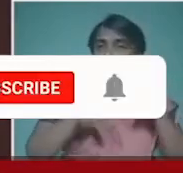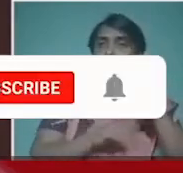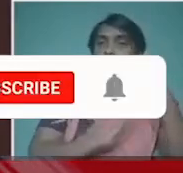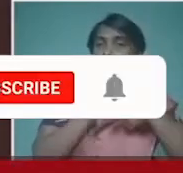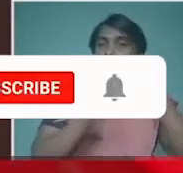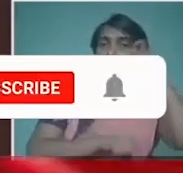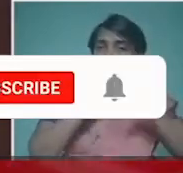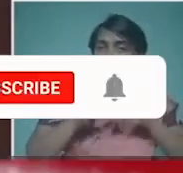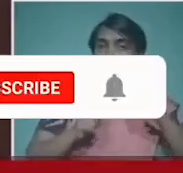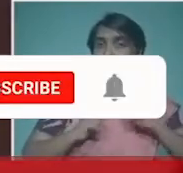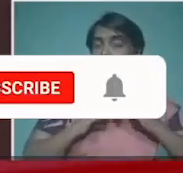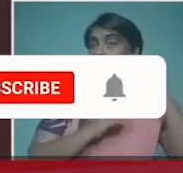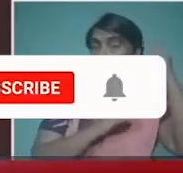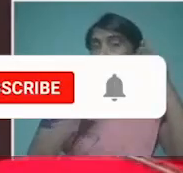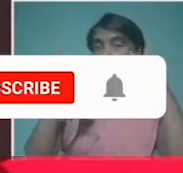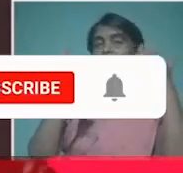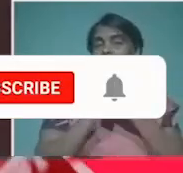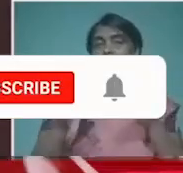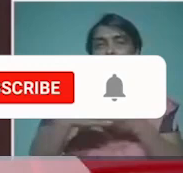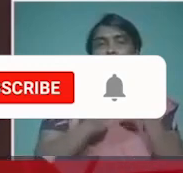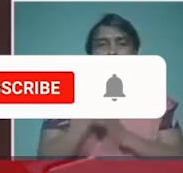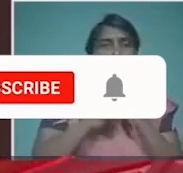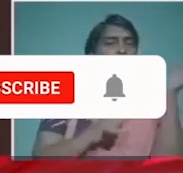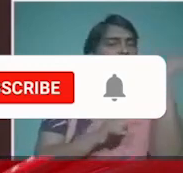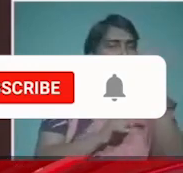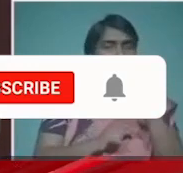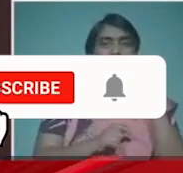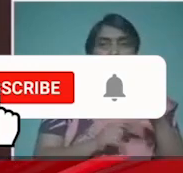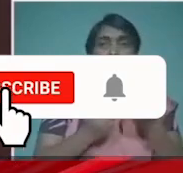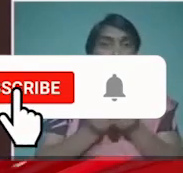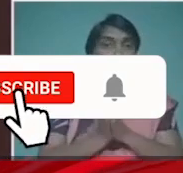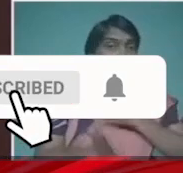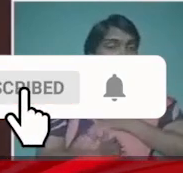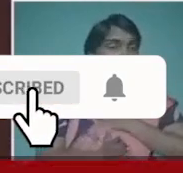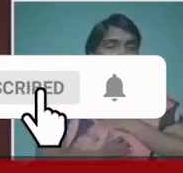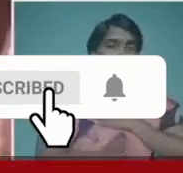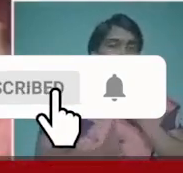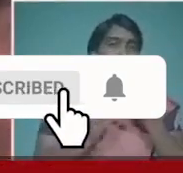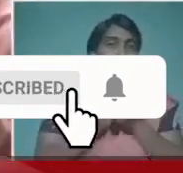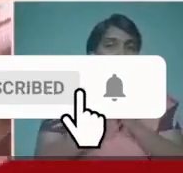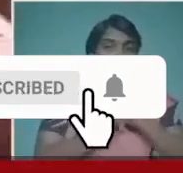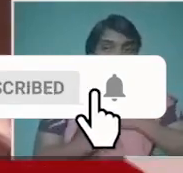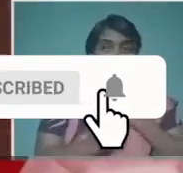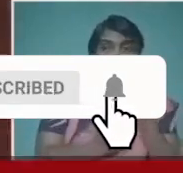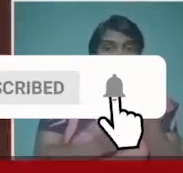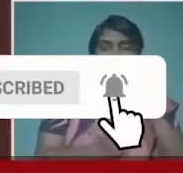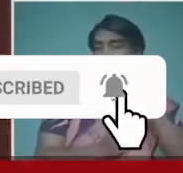රටේ ජනතාවගේ අනාගතය වෙනුවෙන් තමයි කැබිනට් අමාත්‍යවරේ පත් කරන්නේ. ඒක තමන්ගේ නෙමෙයි. ඒක තමන් සතු ධනෙ නෙමෙයි.